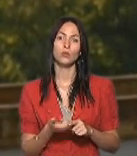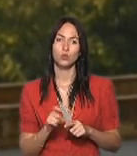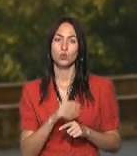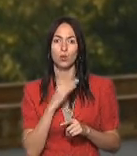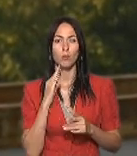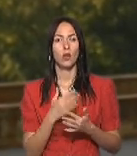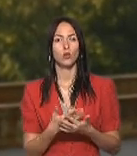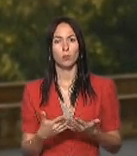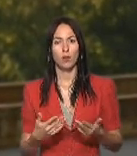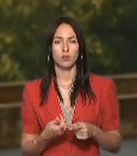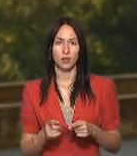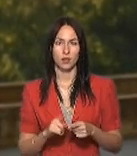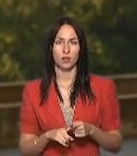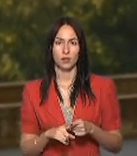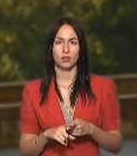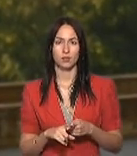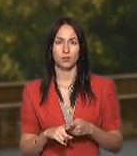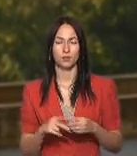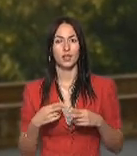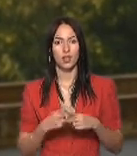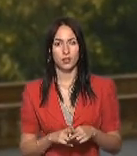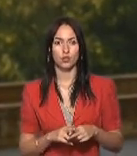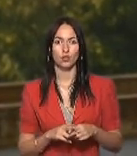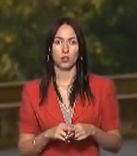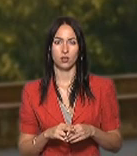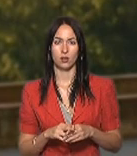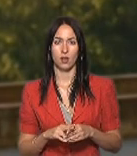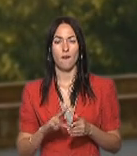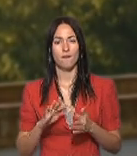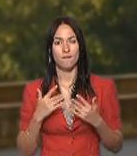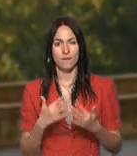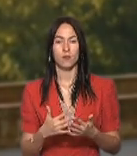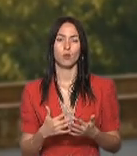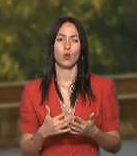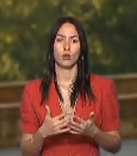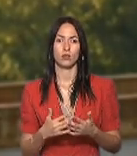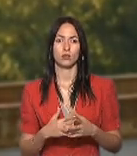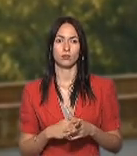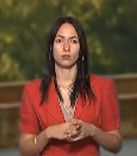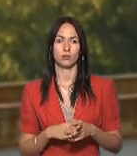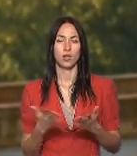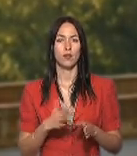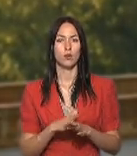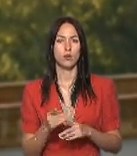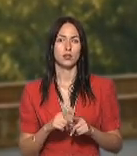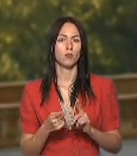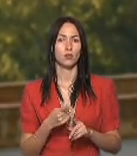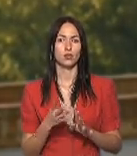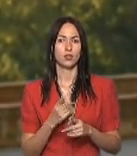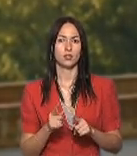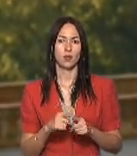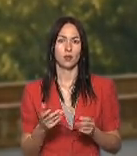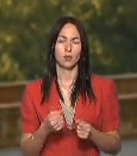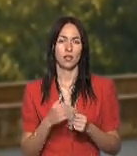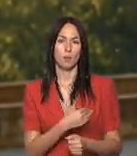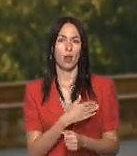певних таких технічних вимог, які треба виконувати. Перш за все, це підтримувати температуру